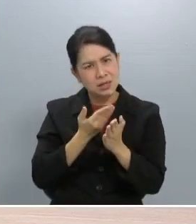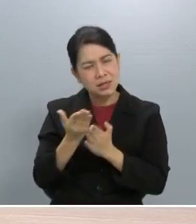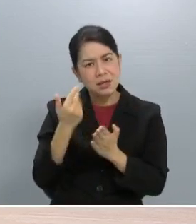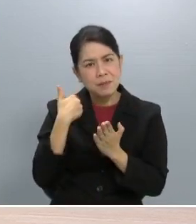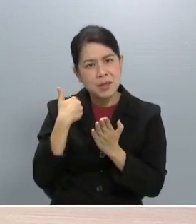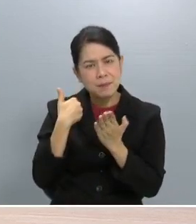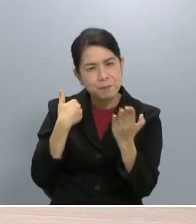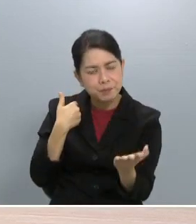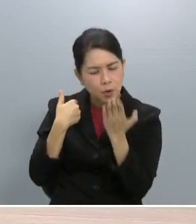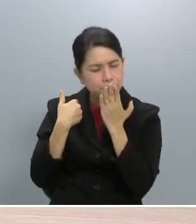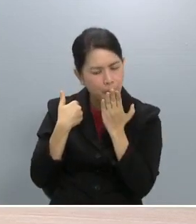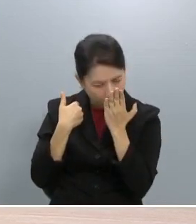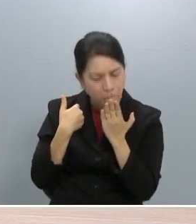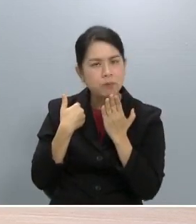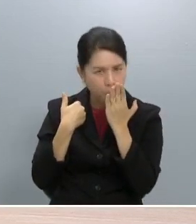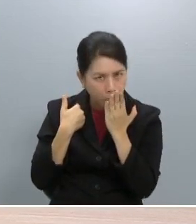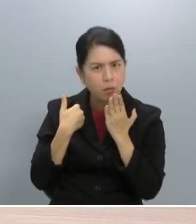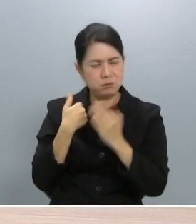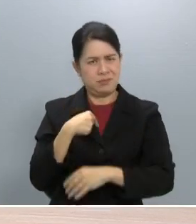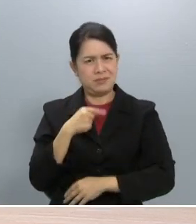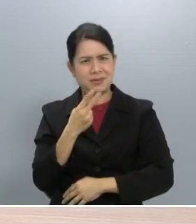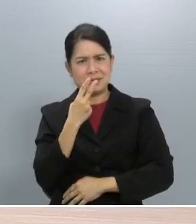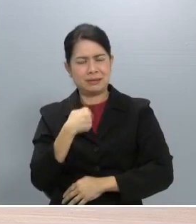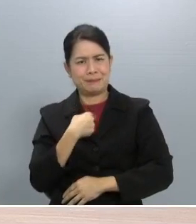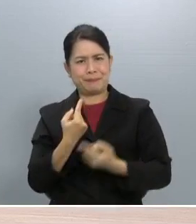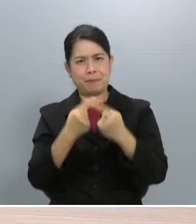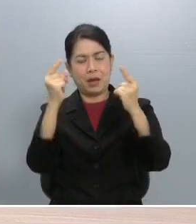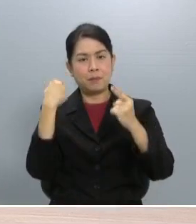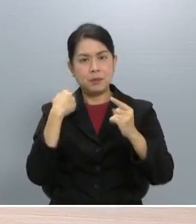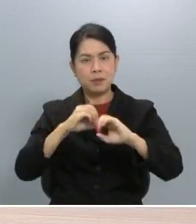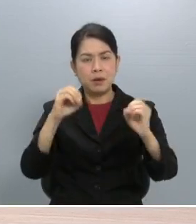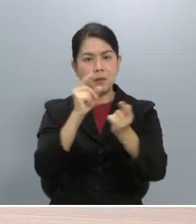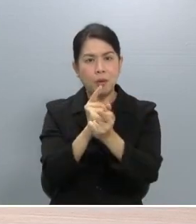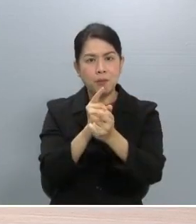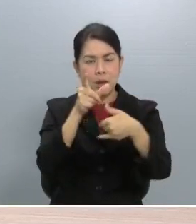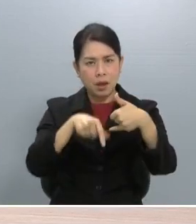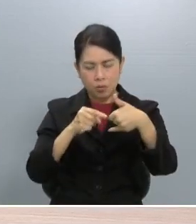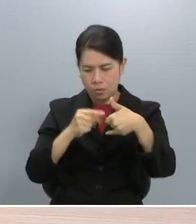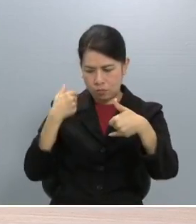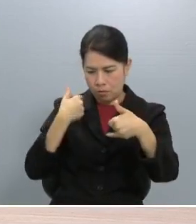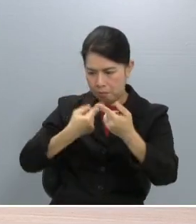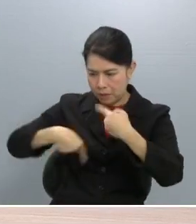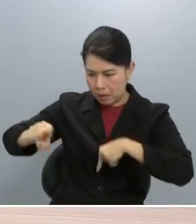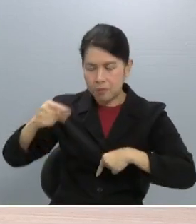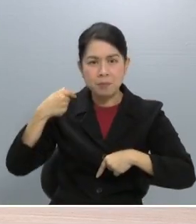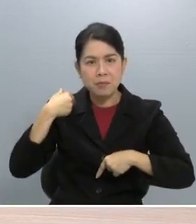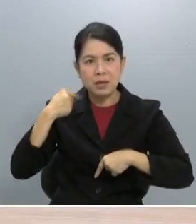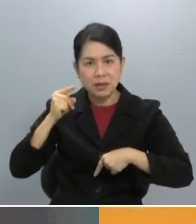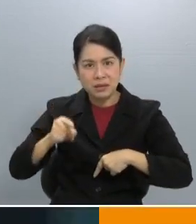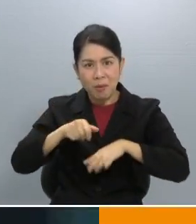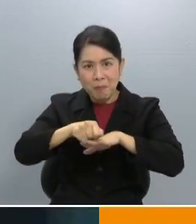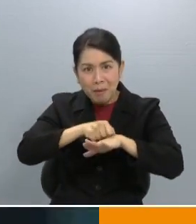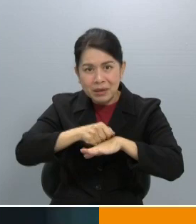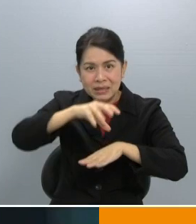อืตอนนั้นคนขายบอกช็อกทำอะไรไม่ถูกหลังลูกค้าเดินออกไปต้องรีบใส่ถุงมือกำปลาหมึก